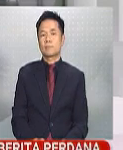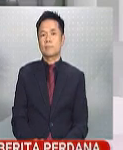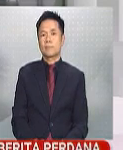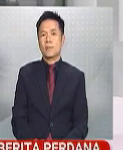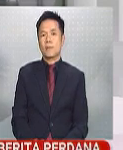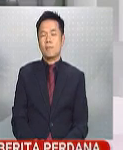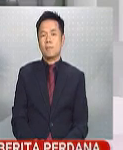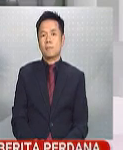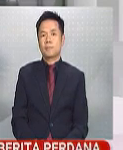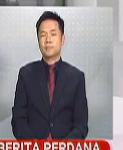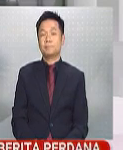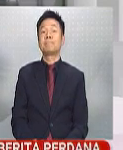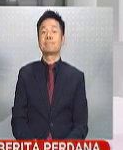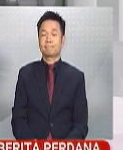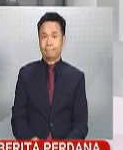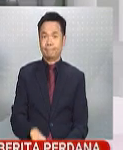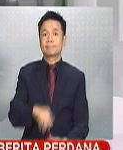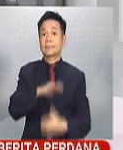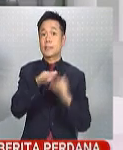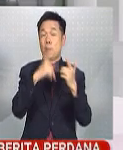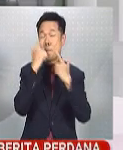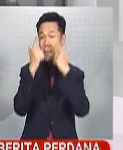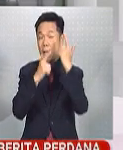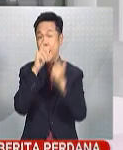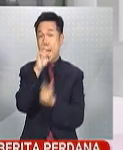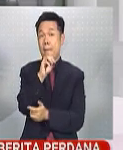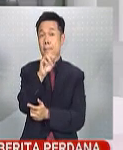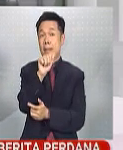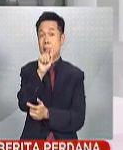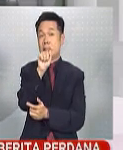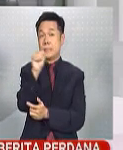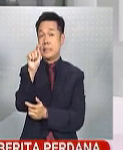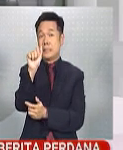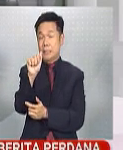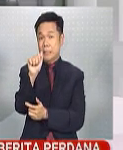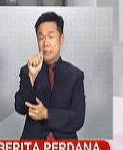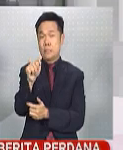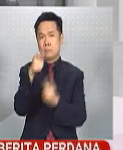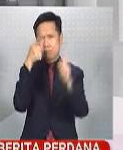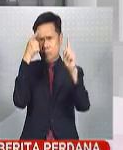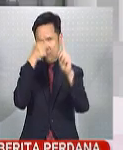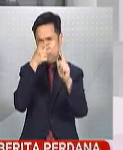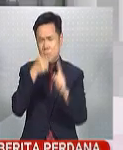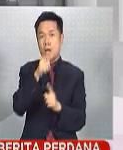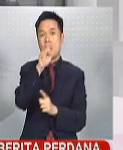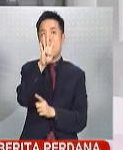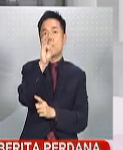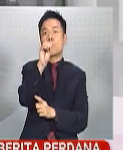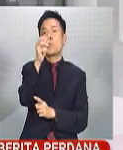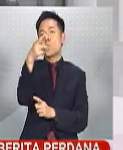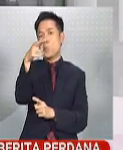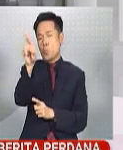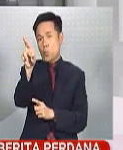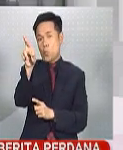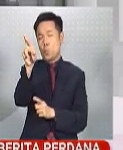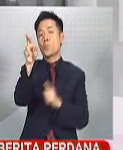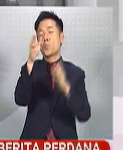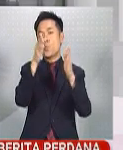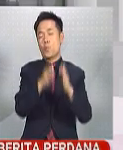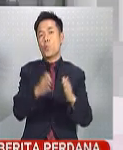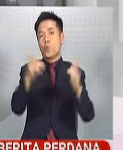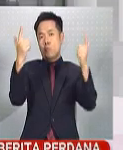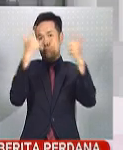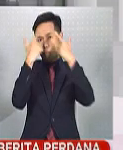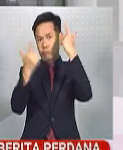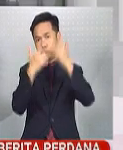Persatuan Ejen-Ejen Pelancongan dan Pengembaraan Malaysia MATA mensasarkan kehadiran lebih 40,000 pengunjung dengan nilai transaksi